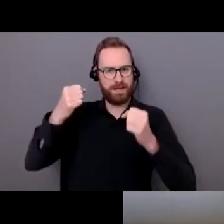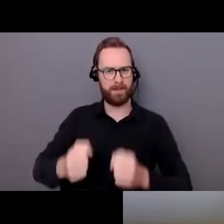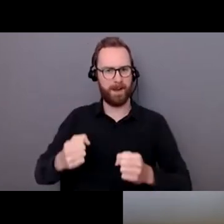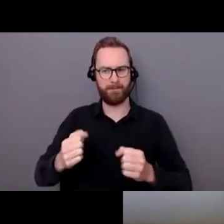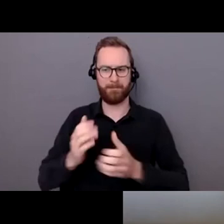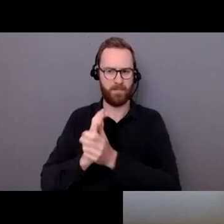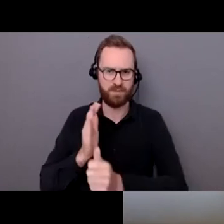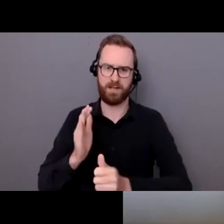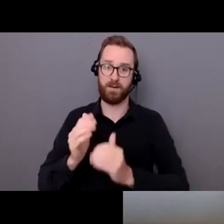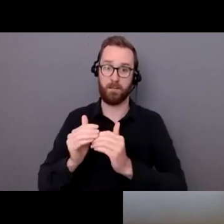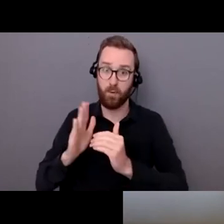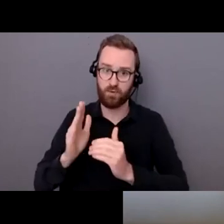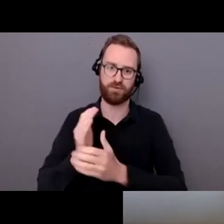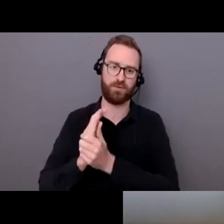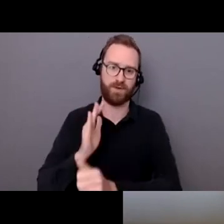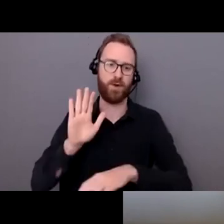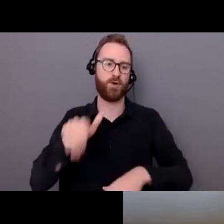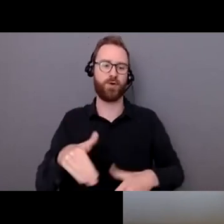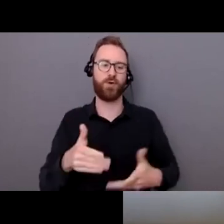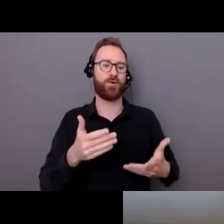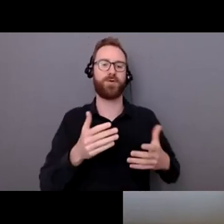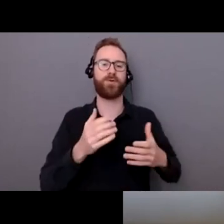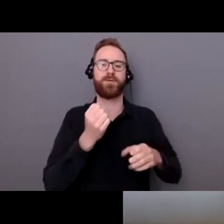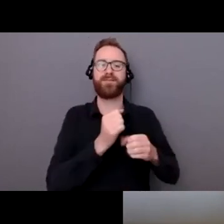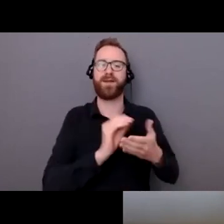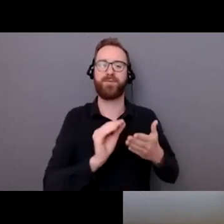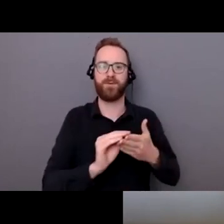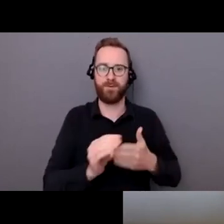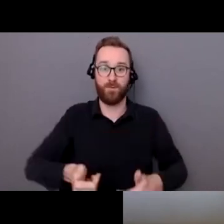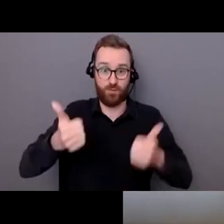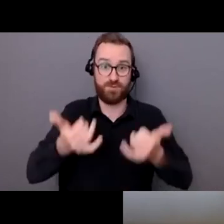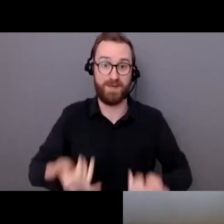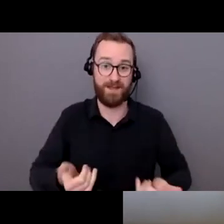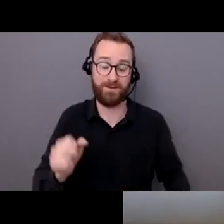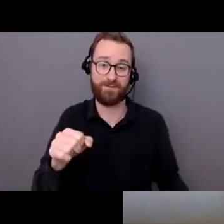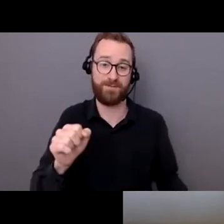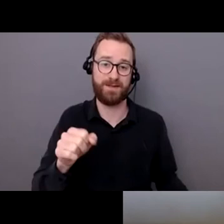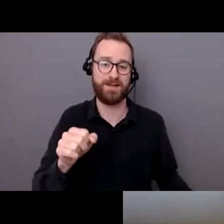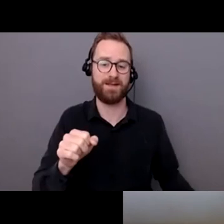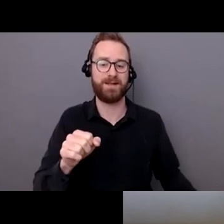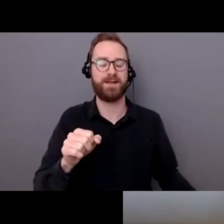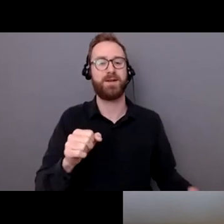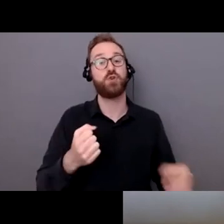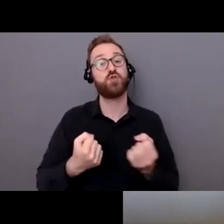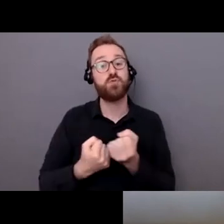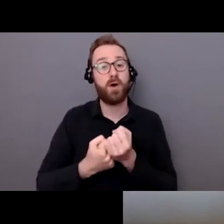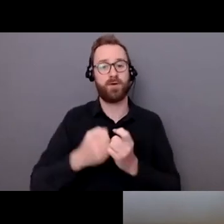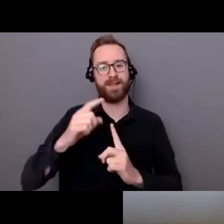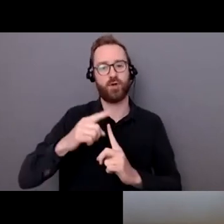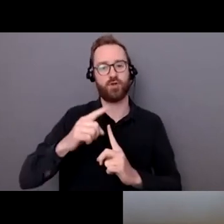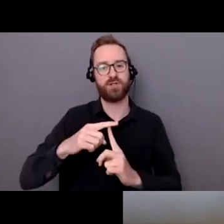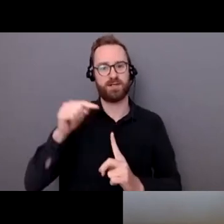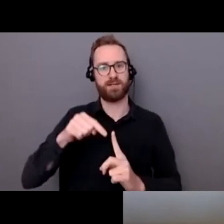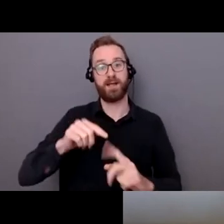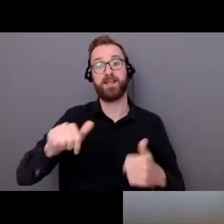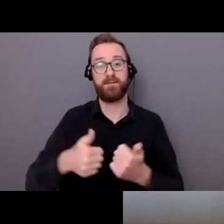démontrent au contraire qu'on est plus productif en télétravail. Mais je pense que le plus grand défi, c'était le soutien technologique pour être en télétravail.